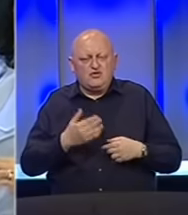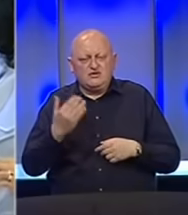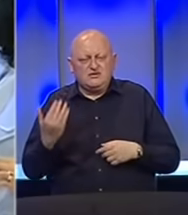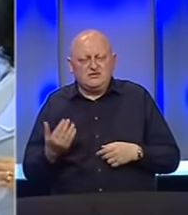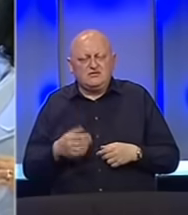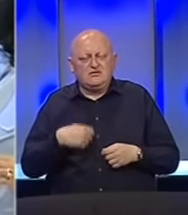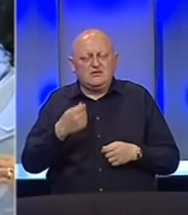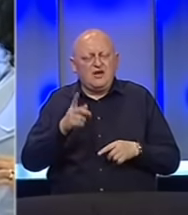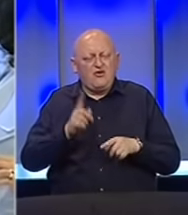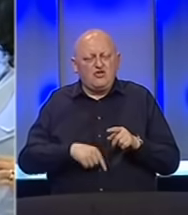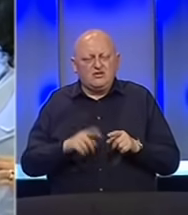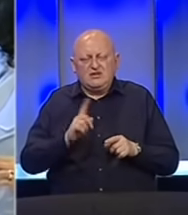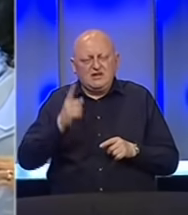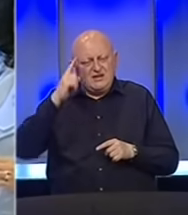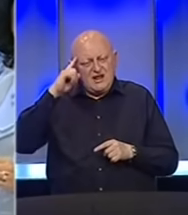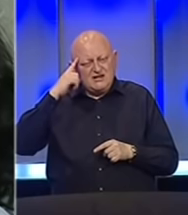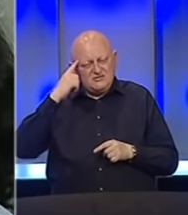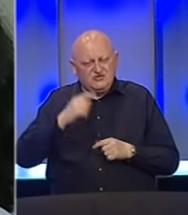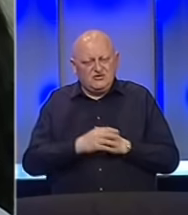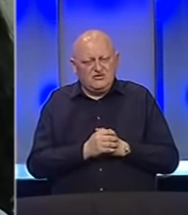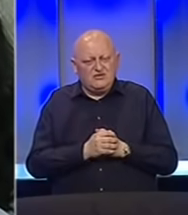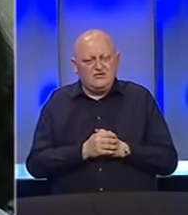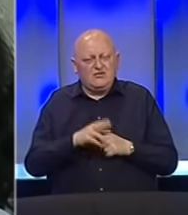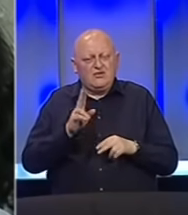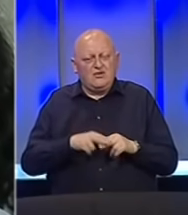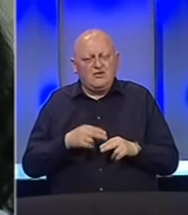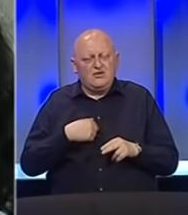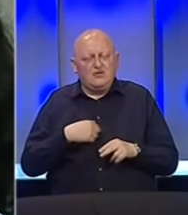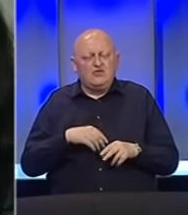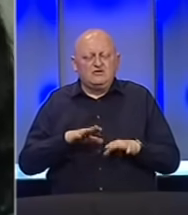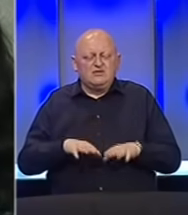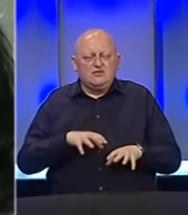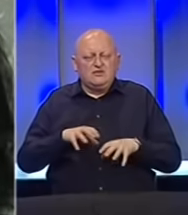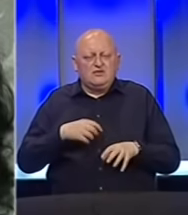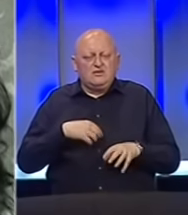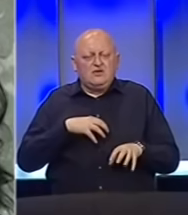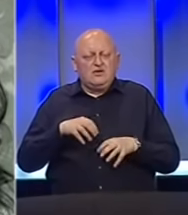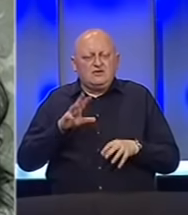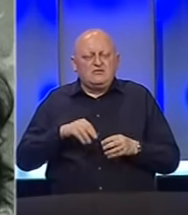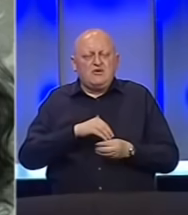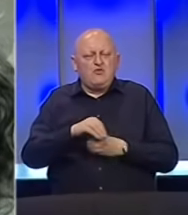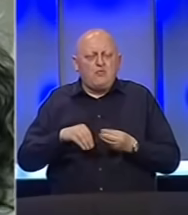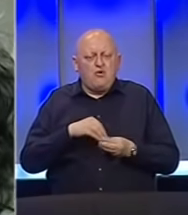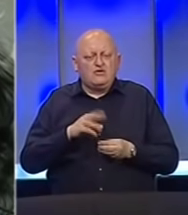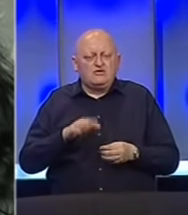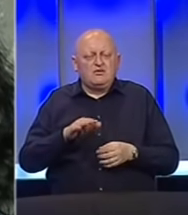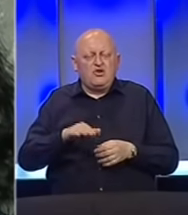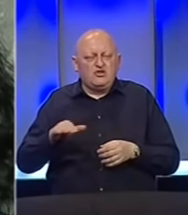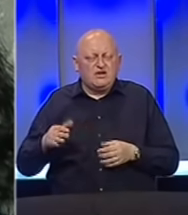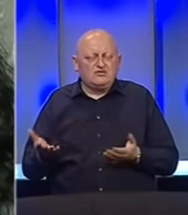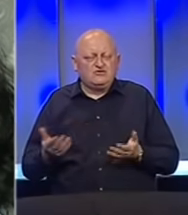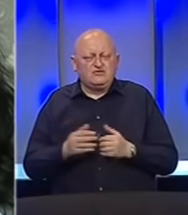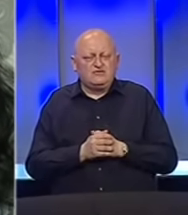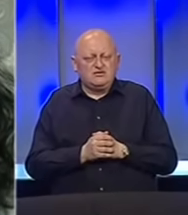a o davanju otkaza uopće ne razmišlja. Ostale smo svoje radnike, ipak ti radnici imaju porodice, imaju djecu